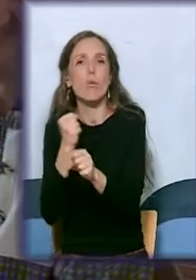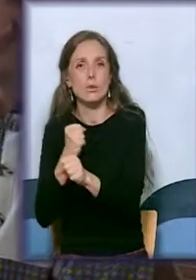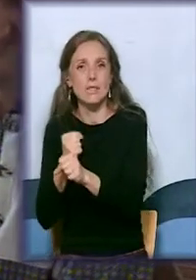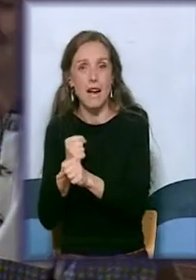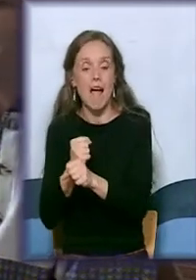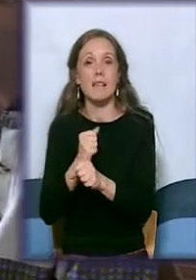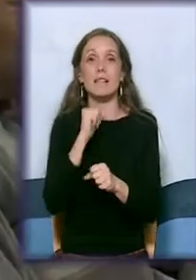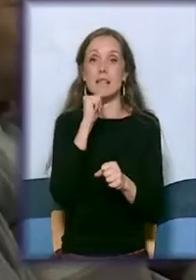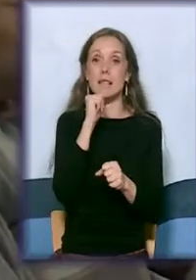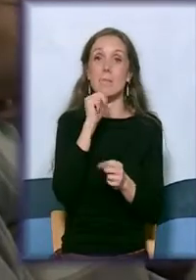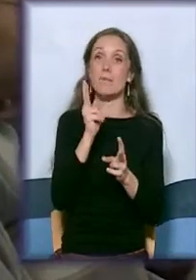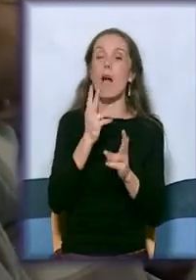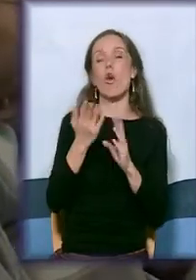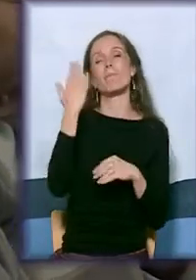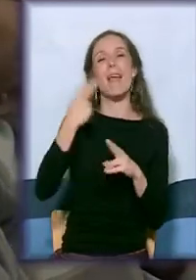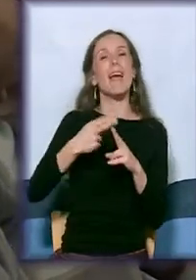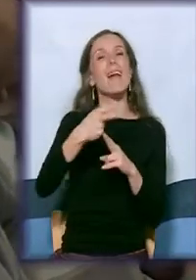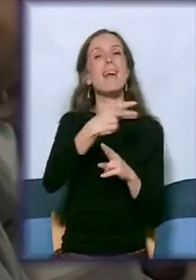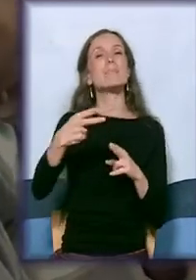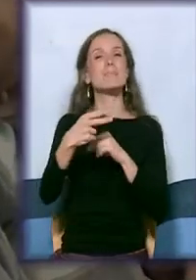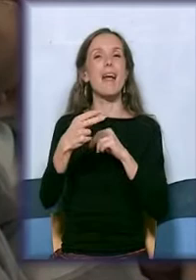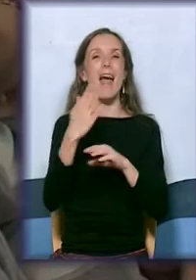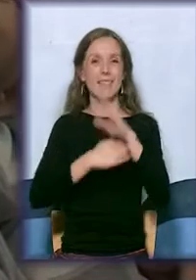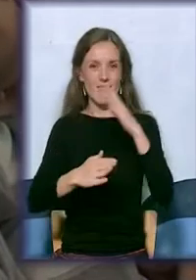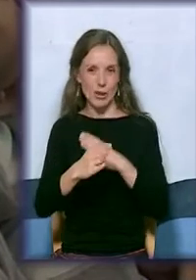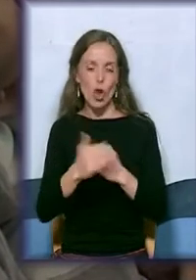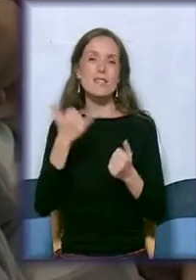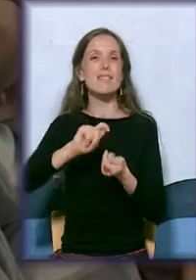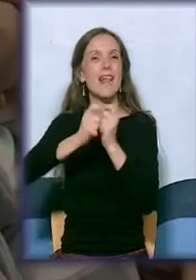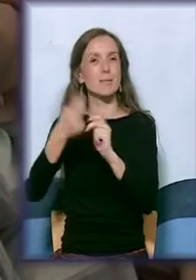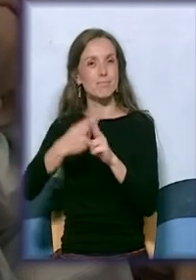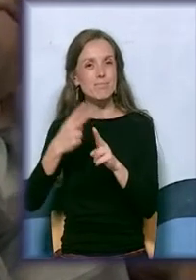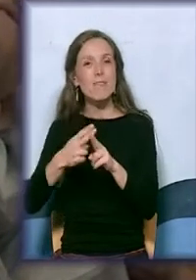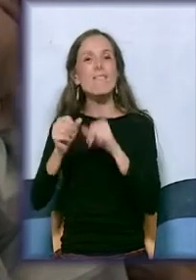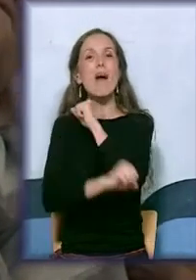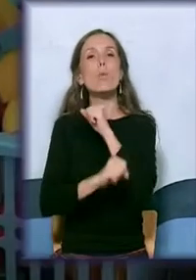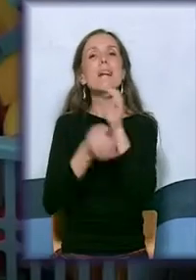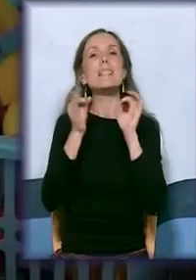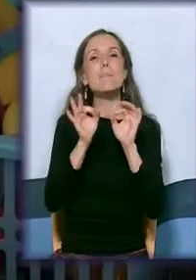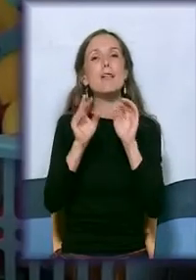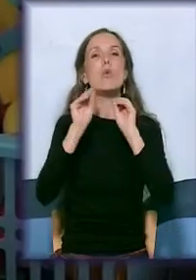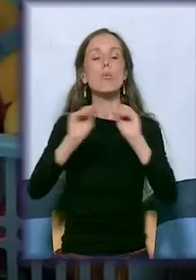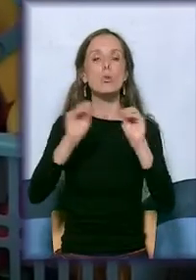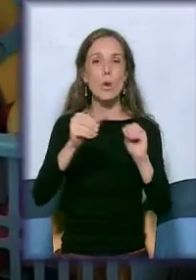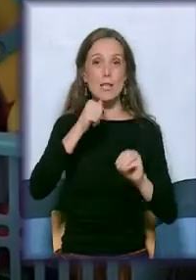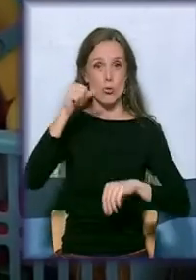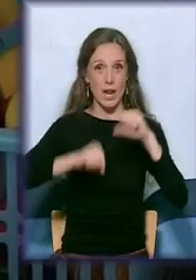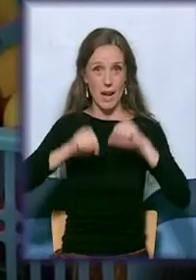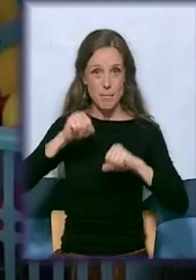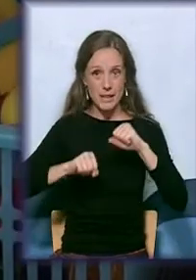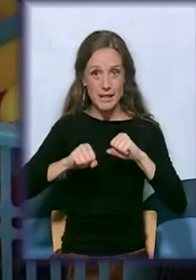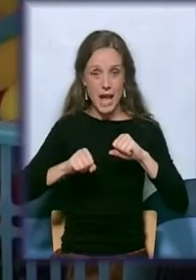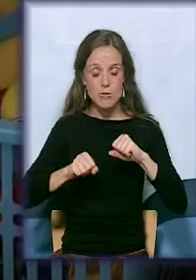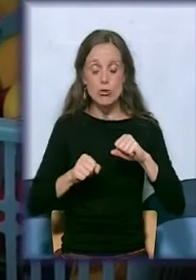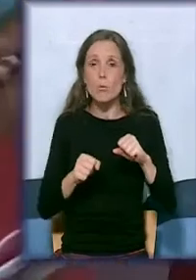nekada defektolozi, a sada već Fakultet za specijalnu edukaciju i rehabilitaciju, sa nazivom, te sve svoje